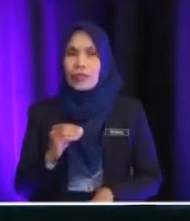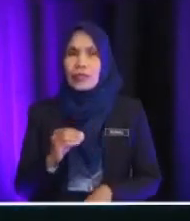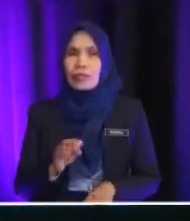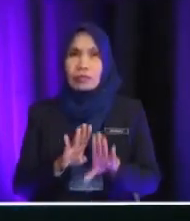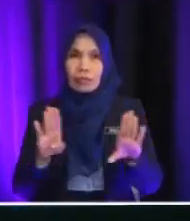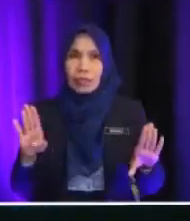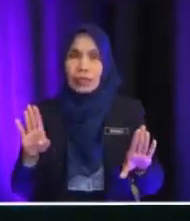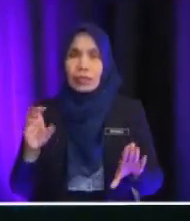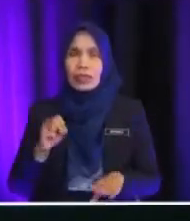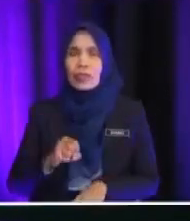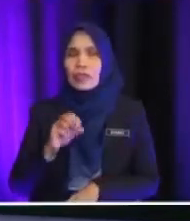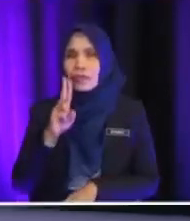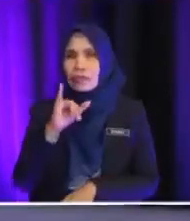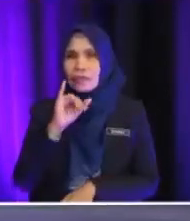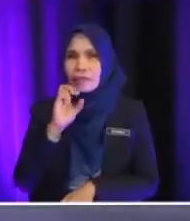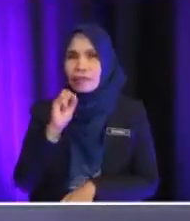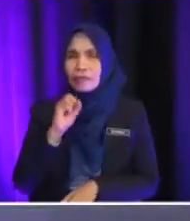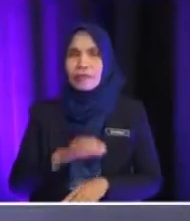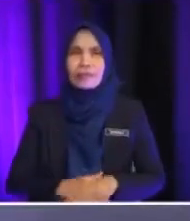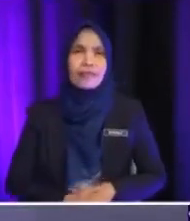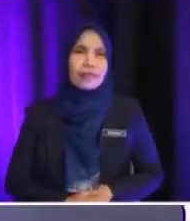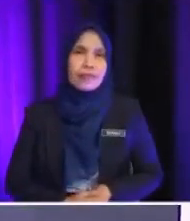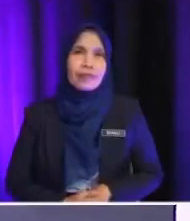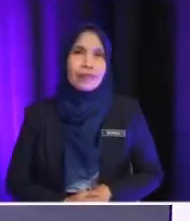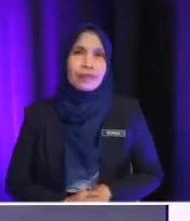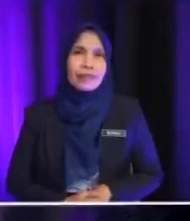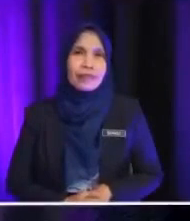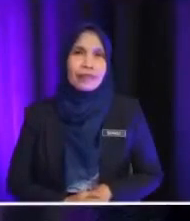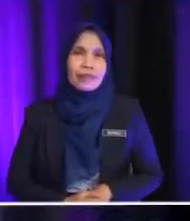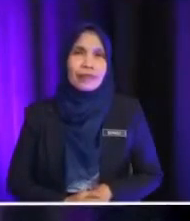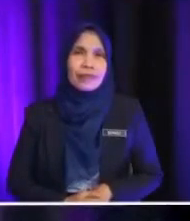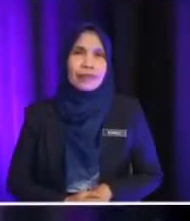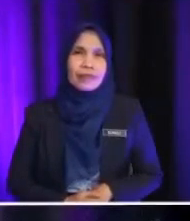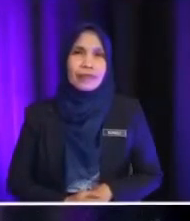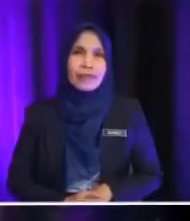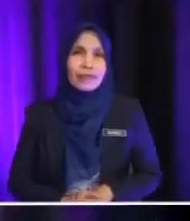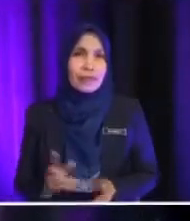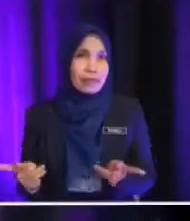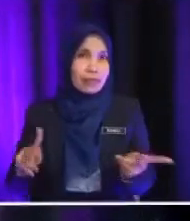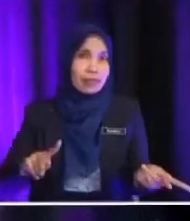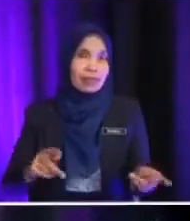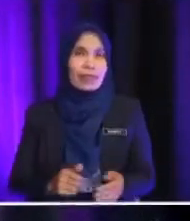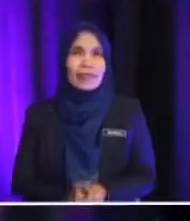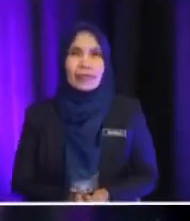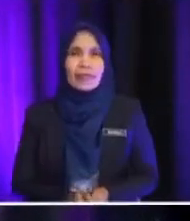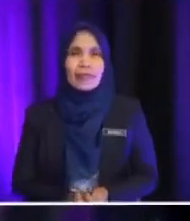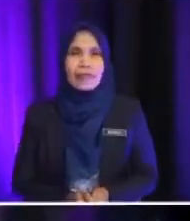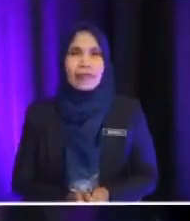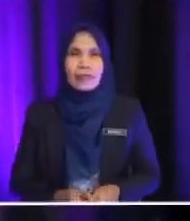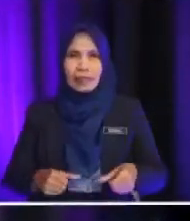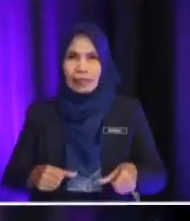Okey. Okey. Okey, boleh cikgu kita kisar cikgu? Okey, boleh. Okey, boleh tekan tu cikgu?